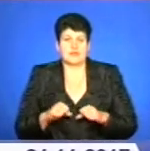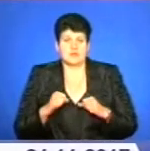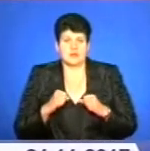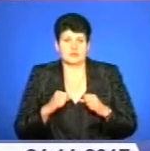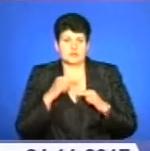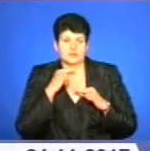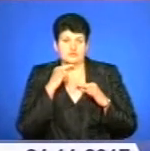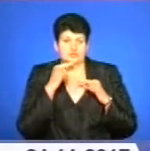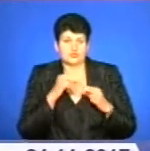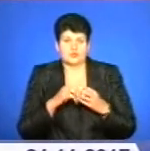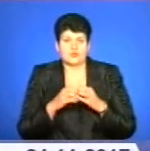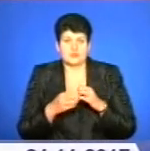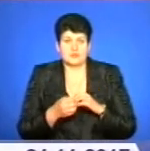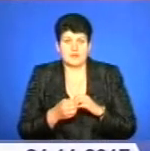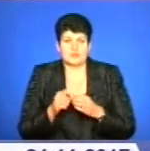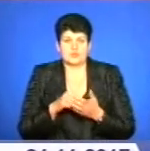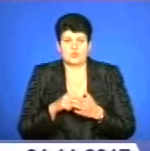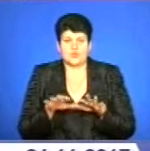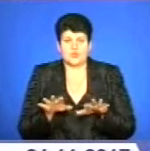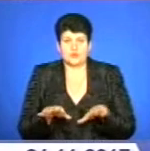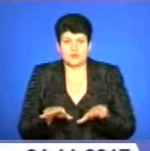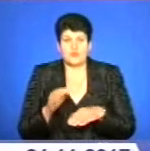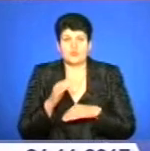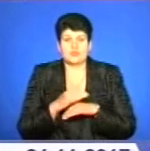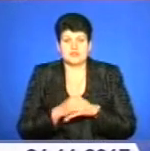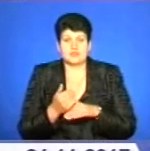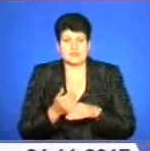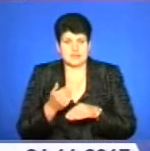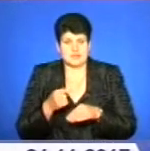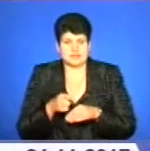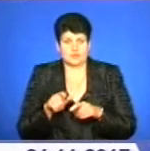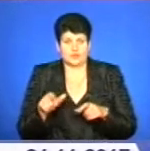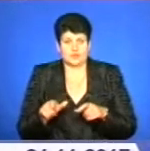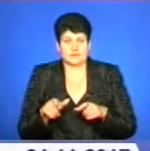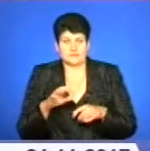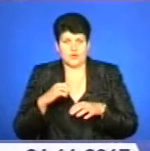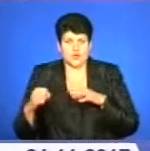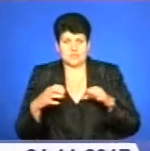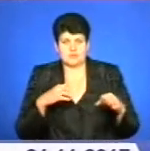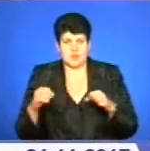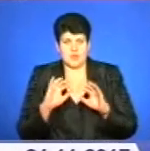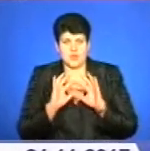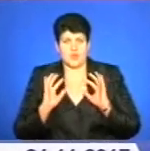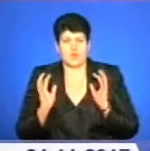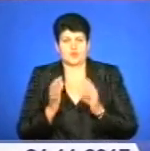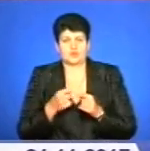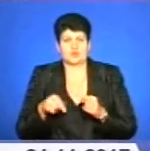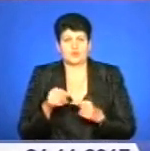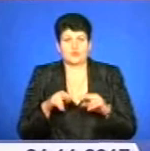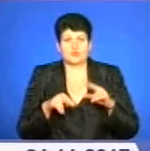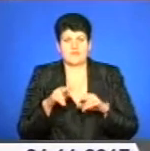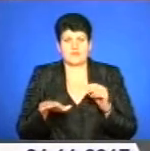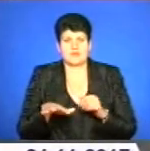привернути до проблеми увагу міського голови. Увечері напередодні люди розібрали огорожу навколо будівельного майданчика.